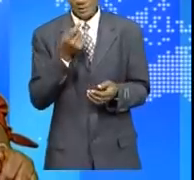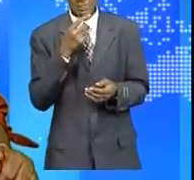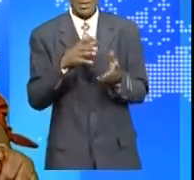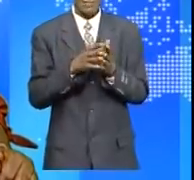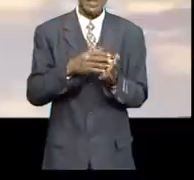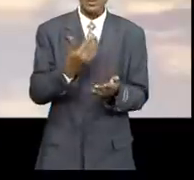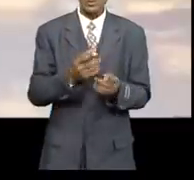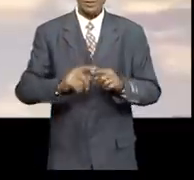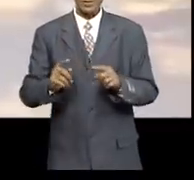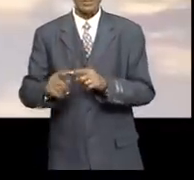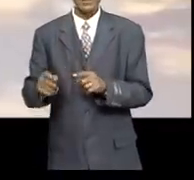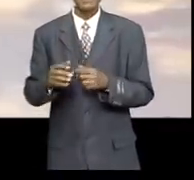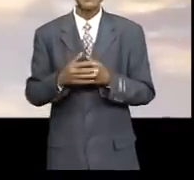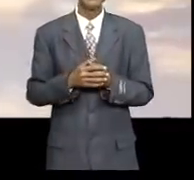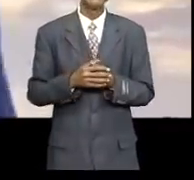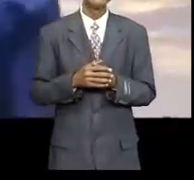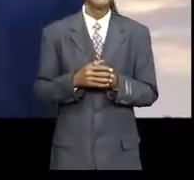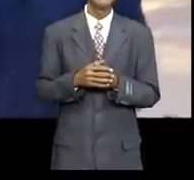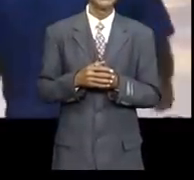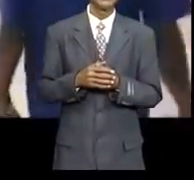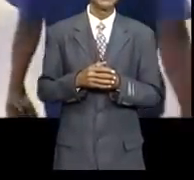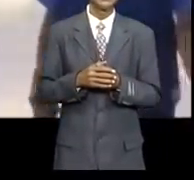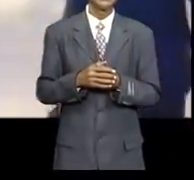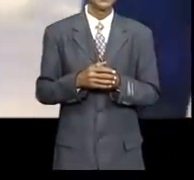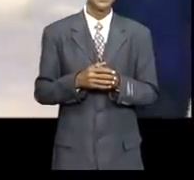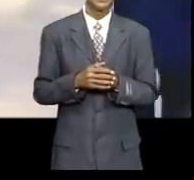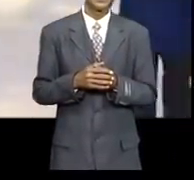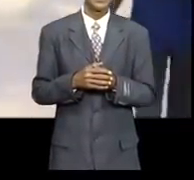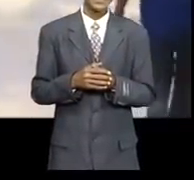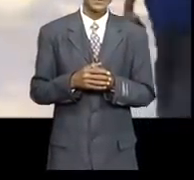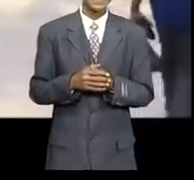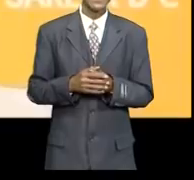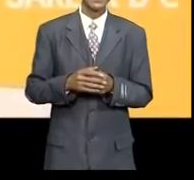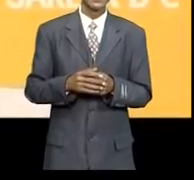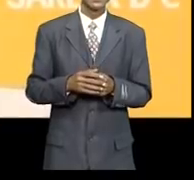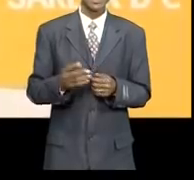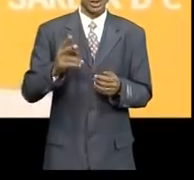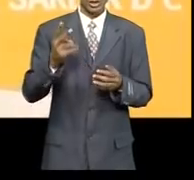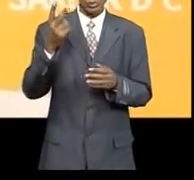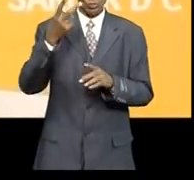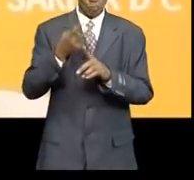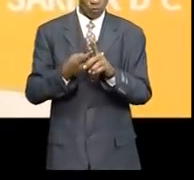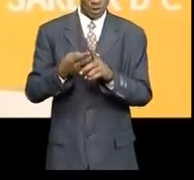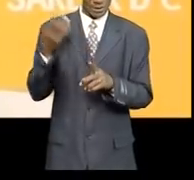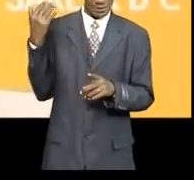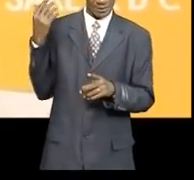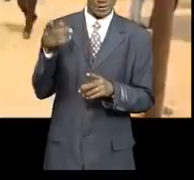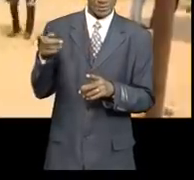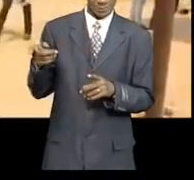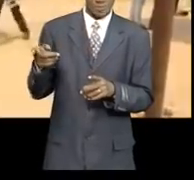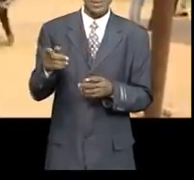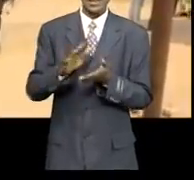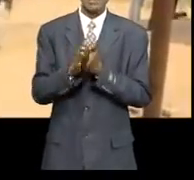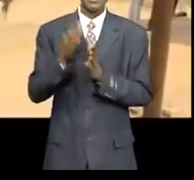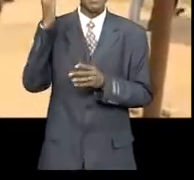plus. Pour cette première mission d'itinérance qui intervient près de deux mois après sa prise de fonction comme ministre de la Santé